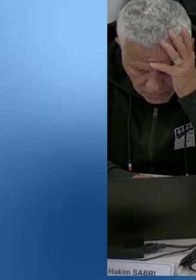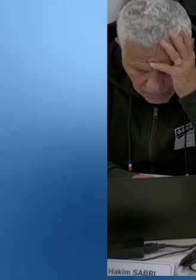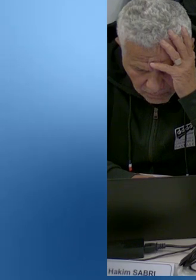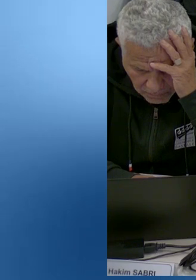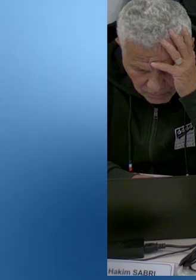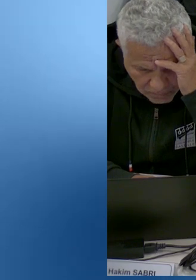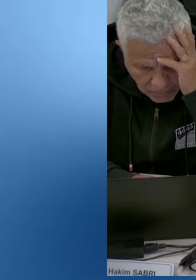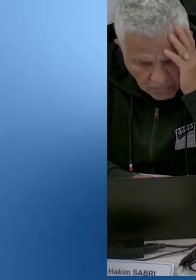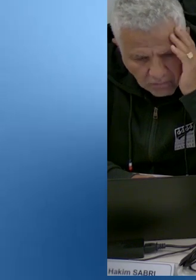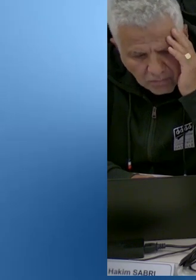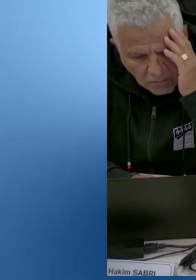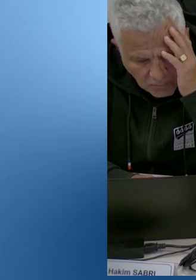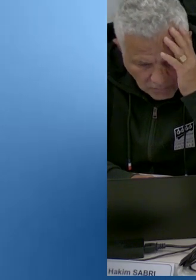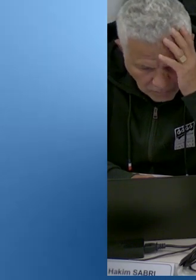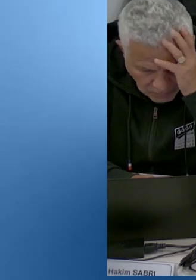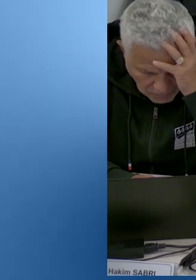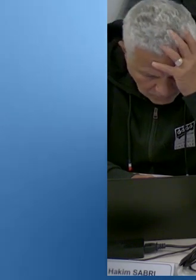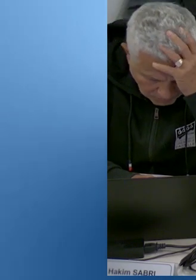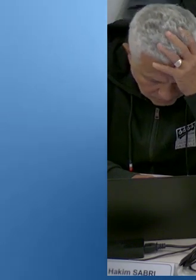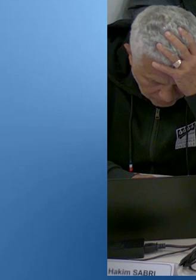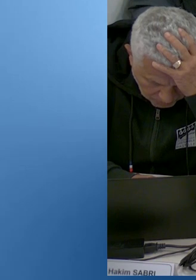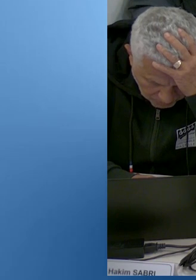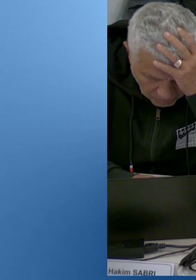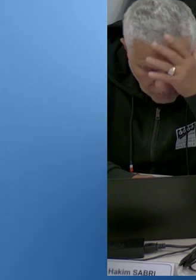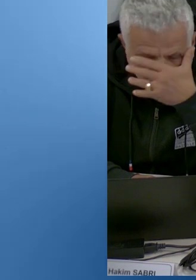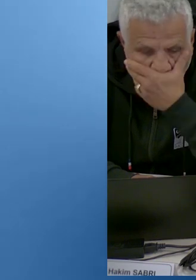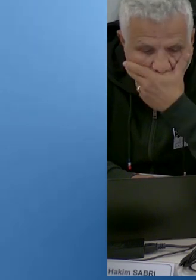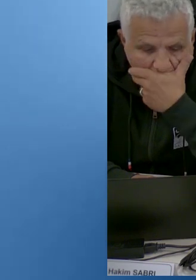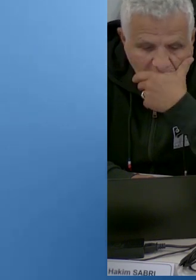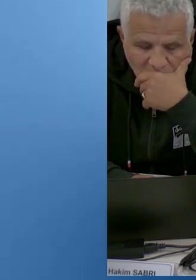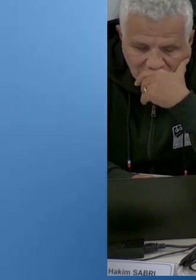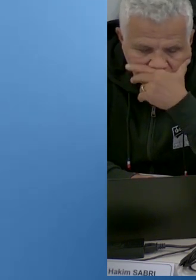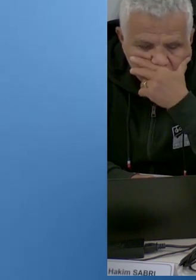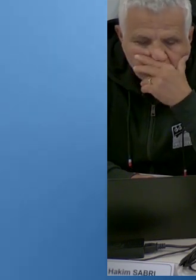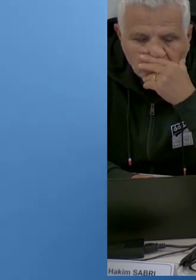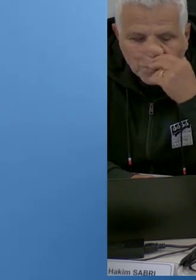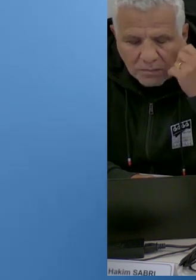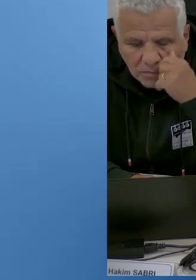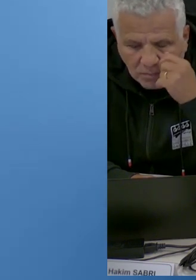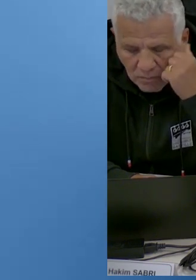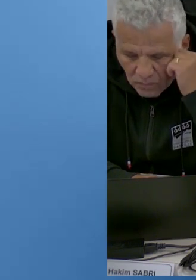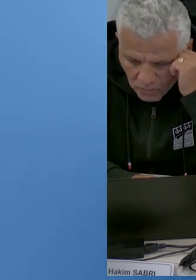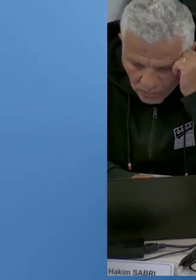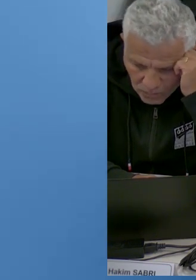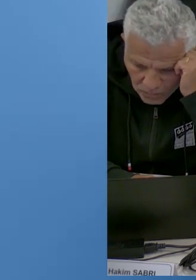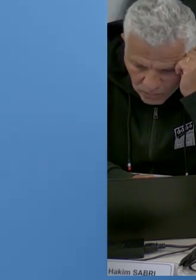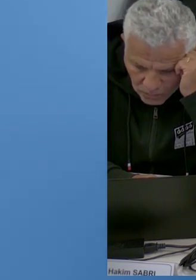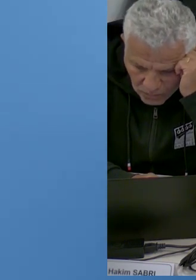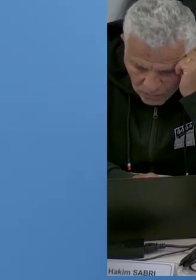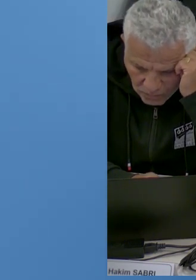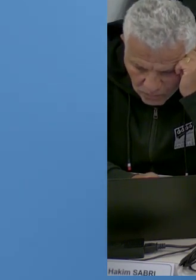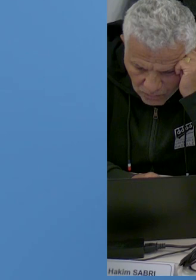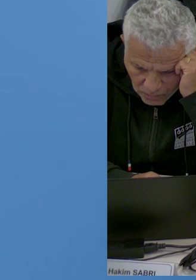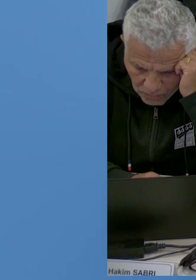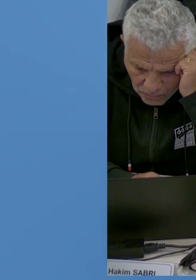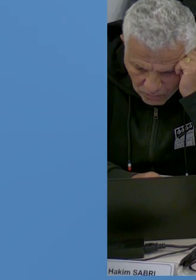exactement ce qu'il en est pour pouvoir expliquer à ce commerçant les raisons pour lesquelles il n'a pas été sélectionné c'est quand même un commerçant et je tiens à le dire qui est présent depuis 25